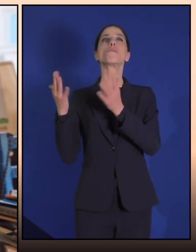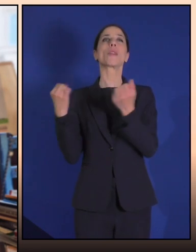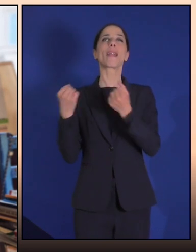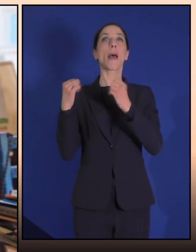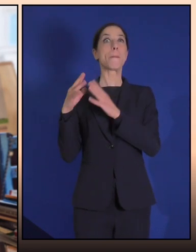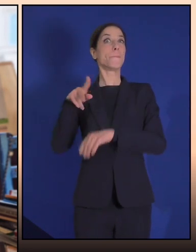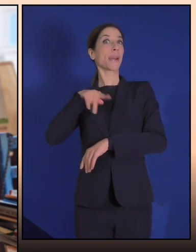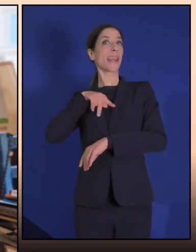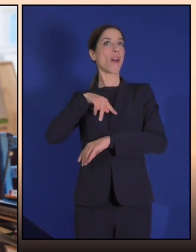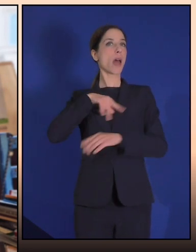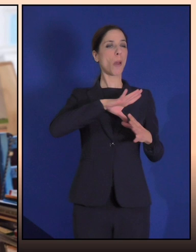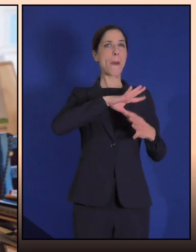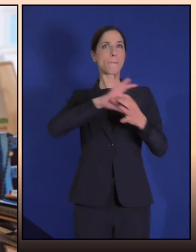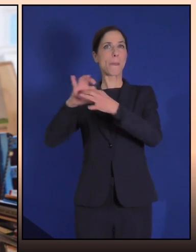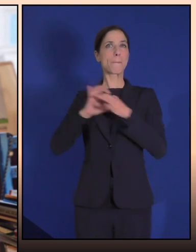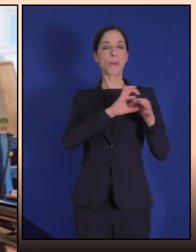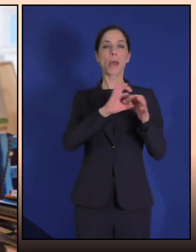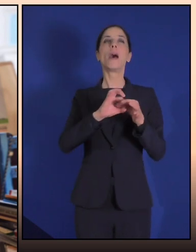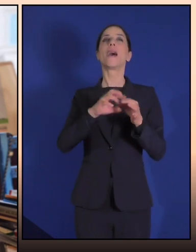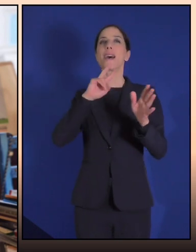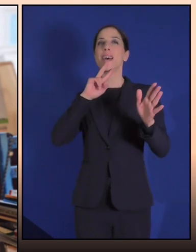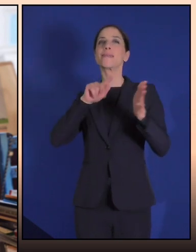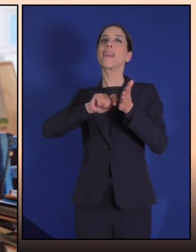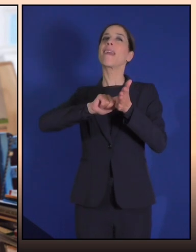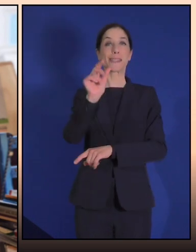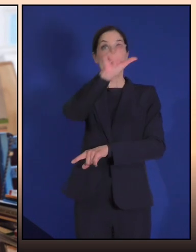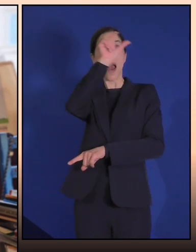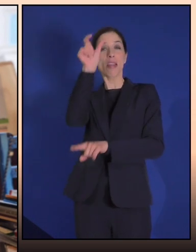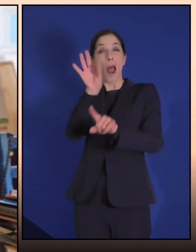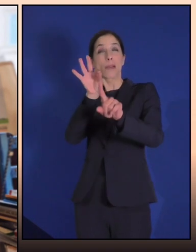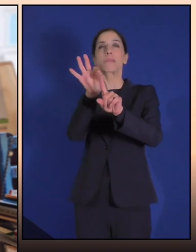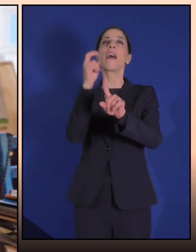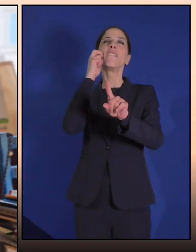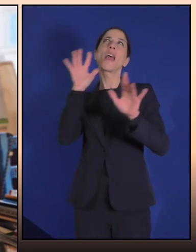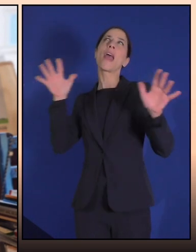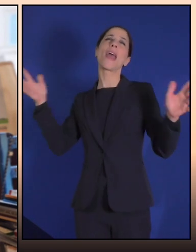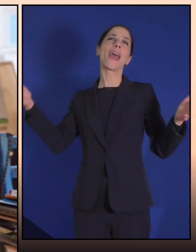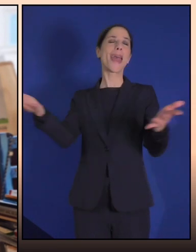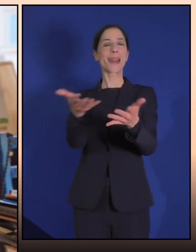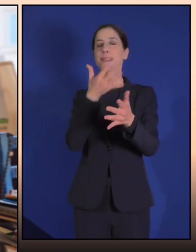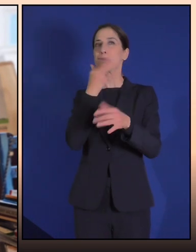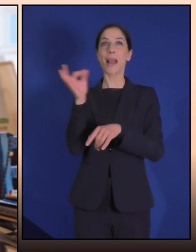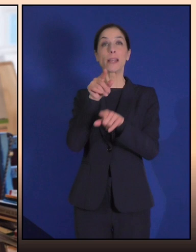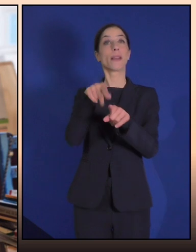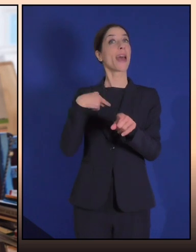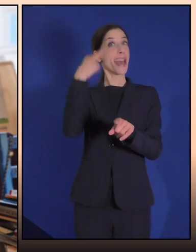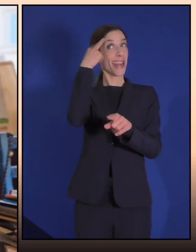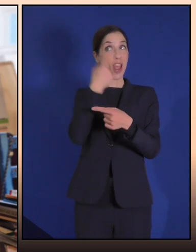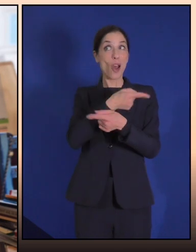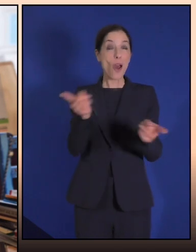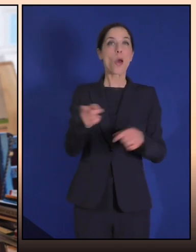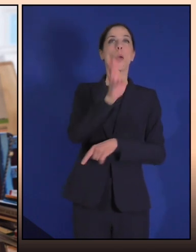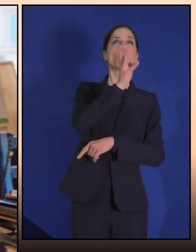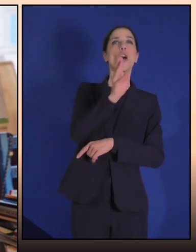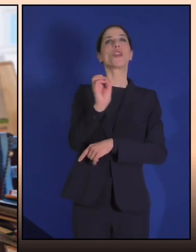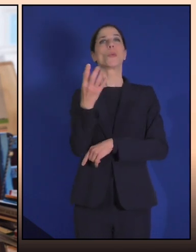chiave giusta per rispondere meglio ai bisogni di tutti. Vi ricordo che il 14, 15,